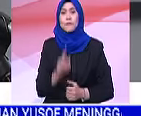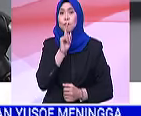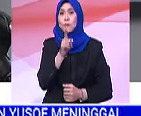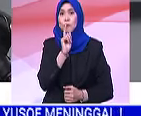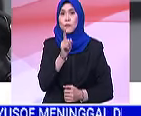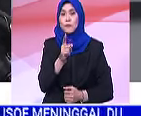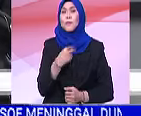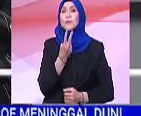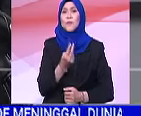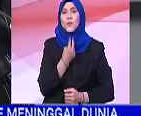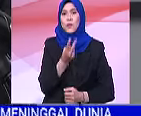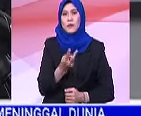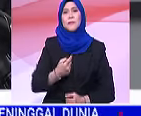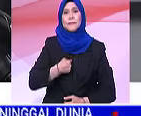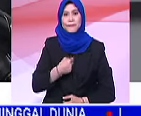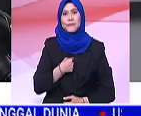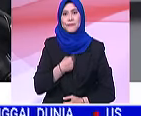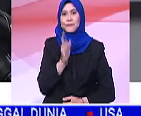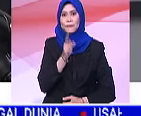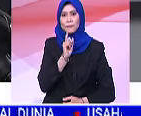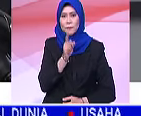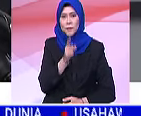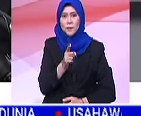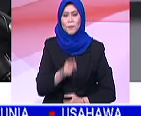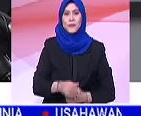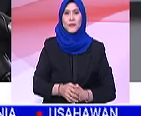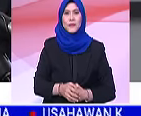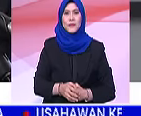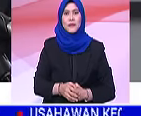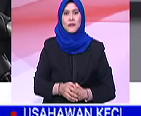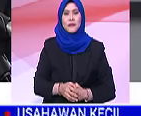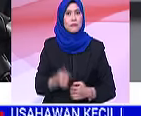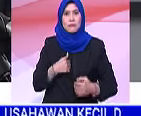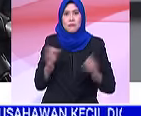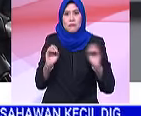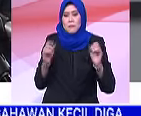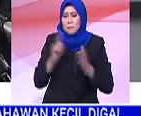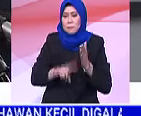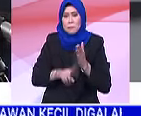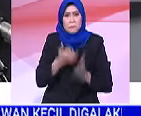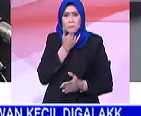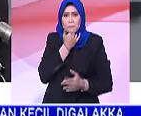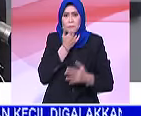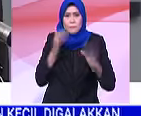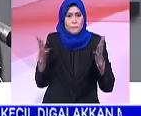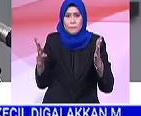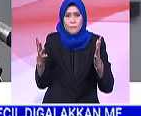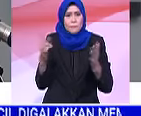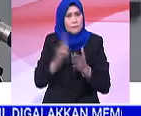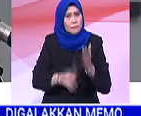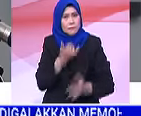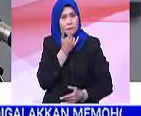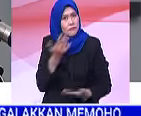suara yang benar oleh saya, dan saya tak melakukan apa-apa kesalahan pun. Ini apa